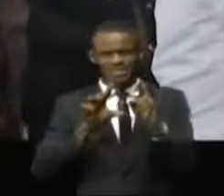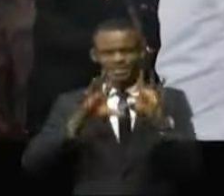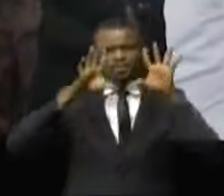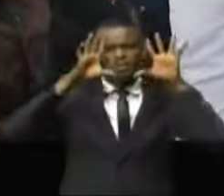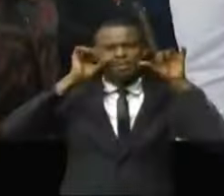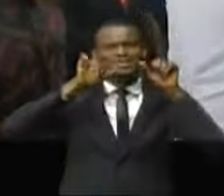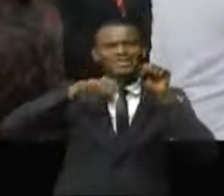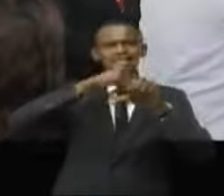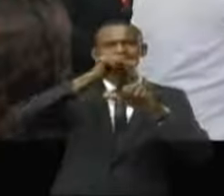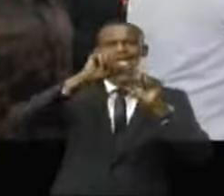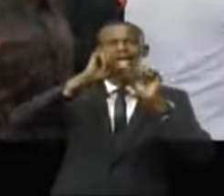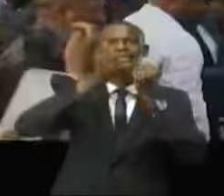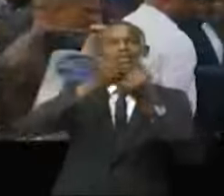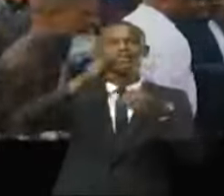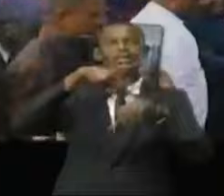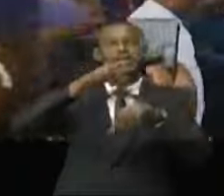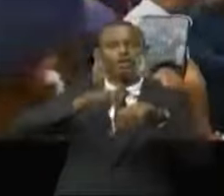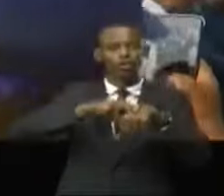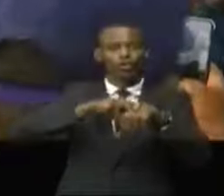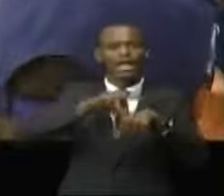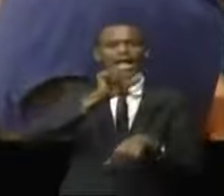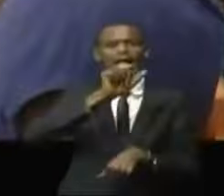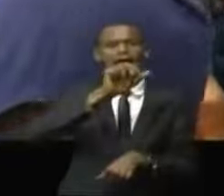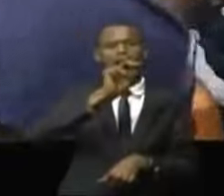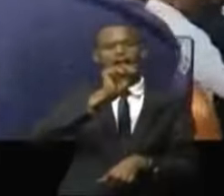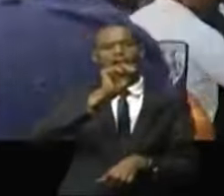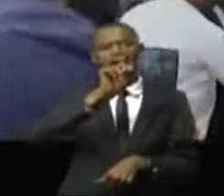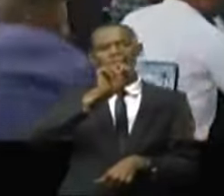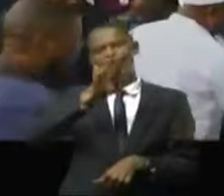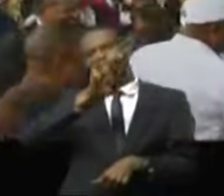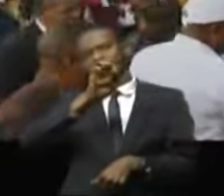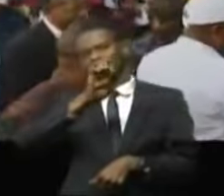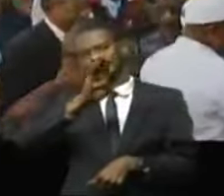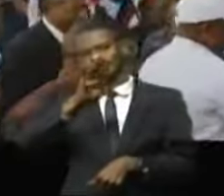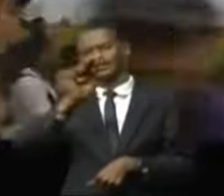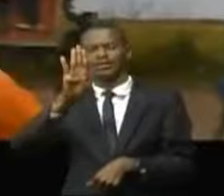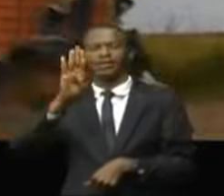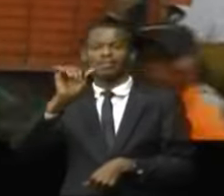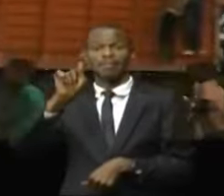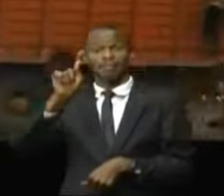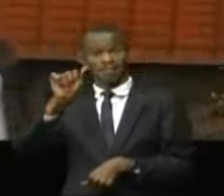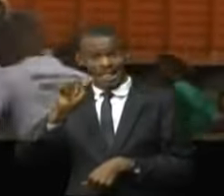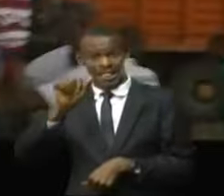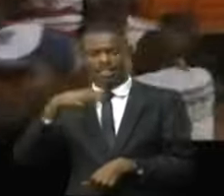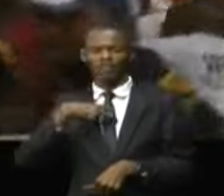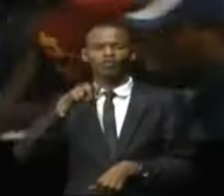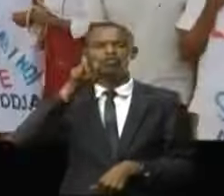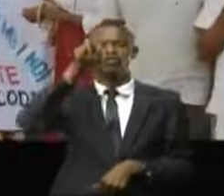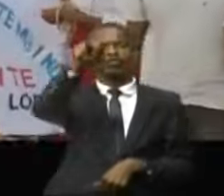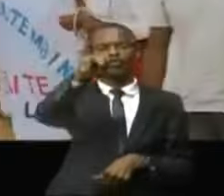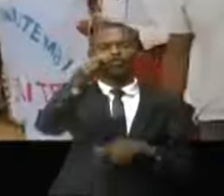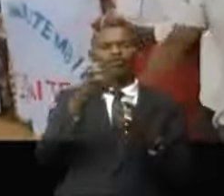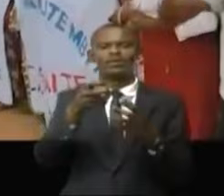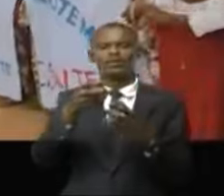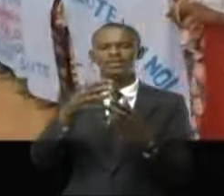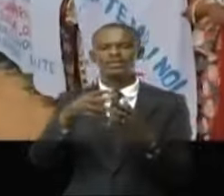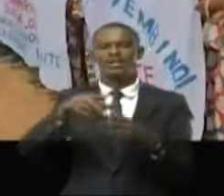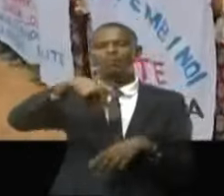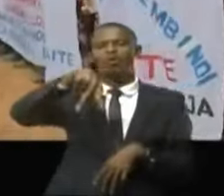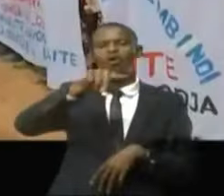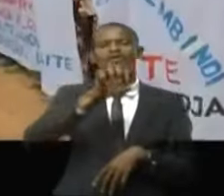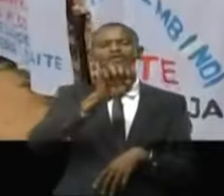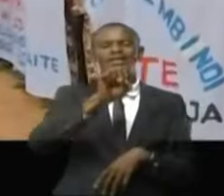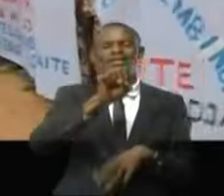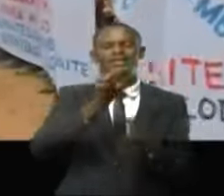André Mbatabe Tokoumé Soumangou a choisi. Tout un symbole. La chaleur humaine et l'ambiance de l'Odja, c'est tout un message. Dans le cœur